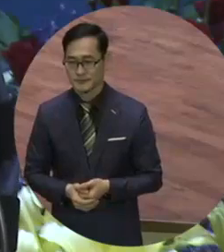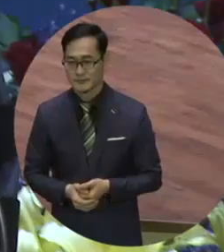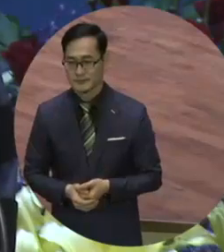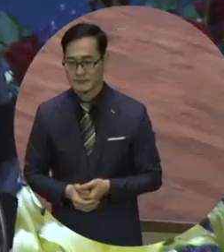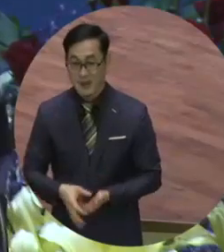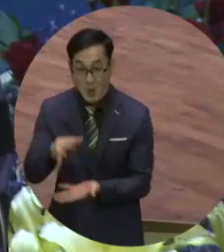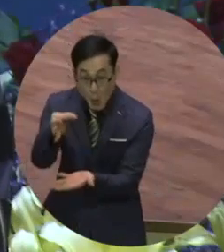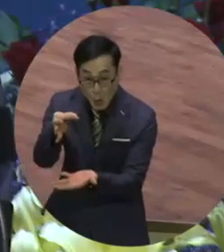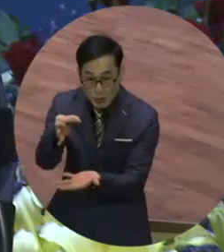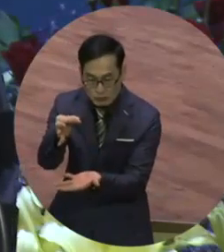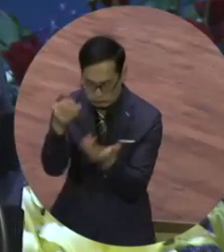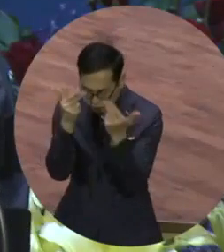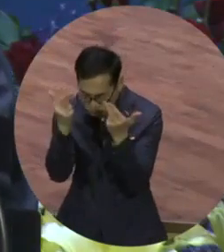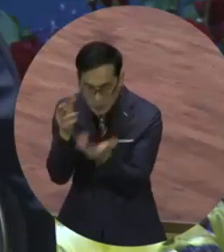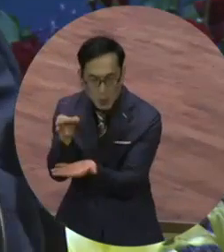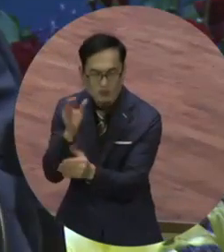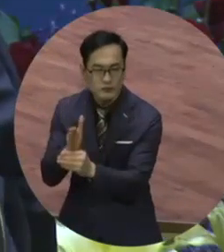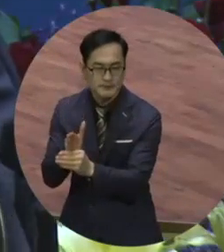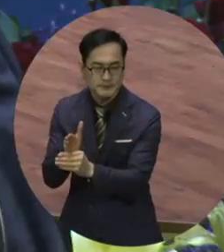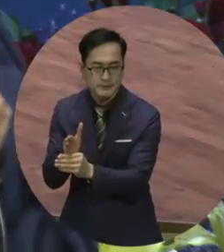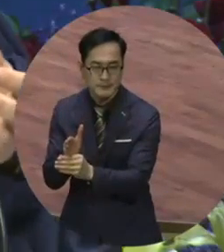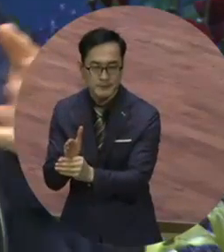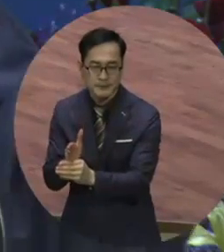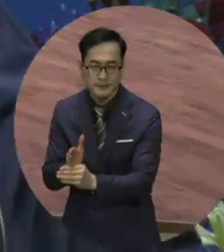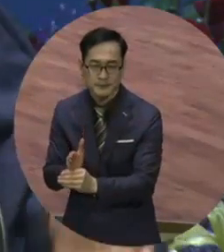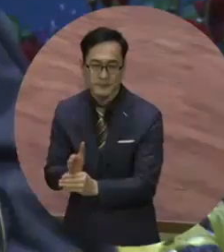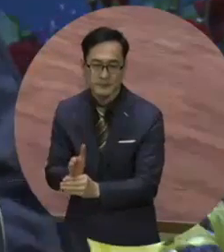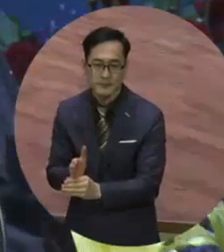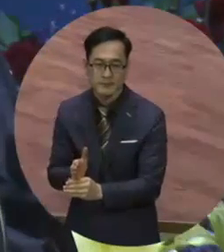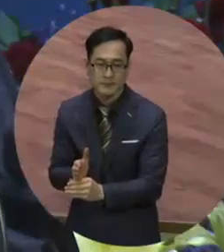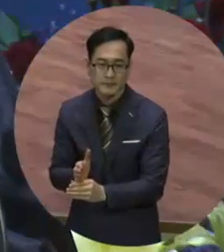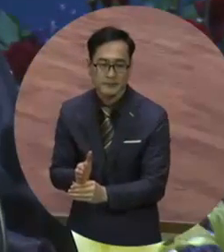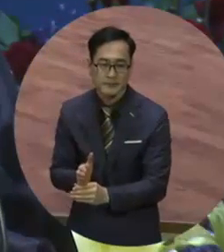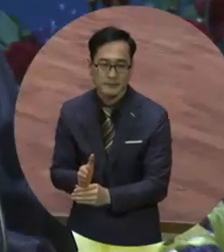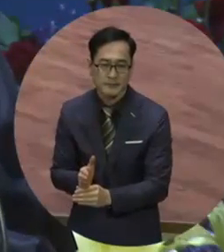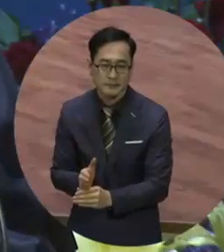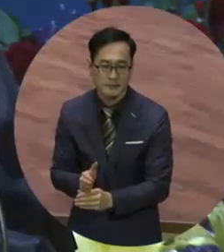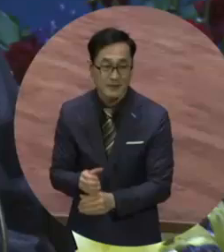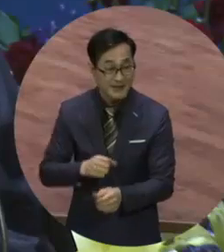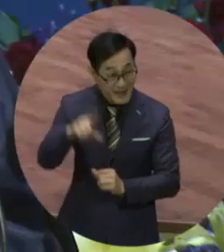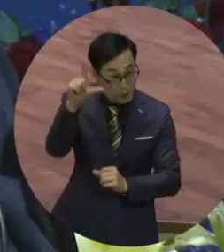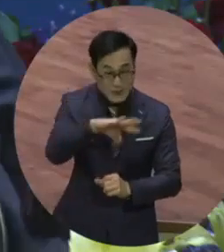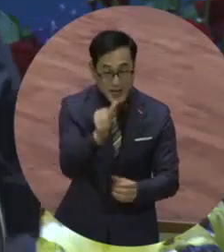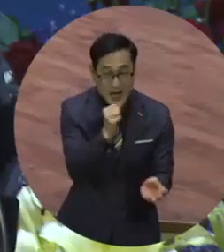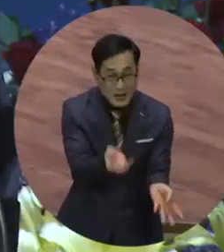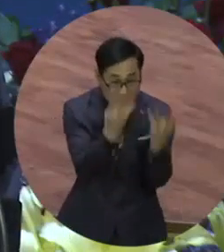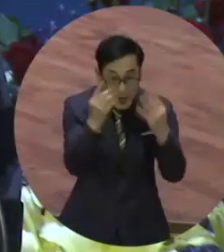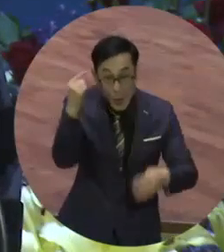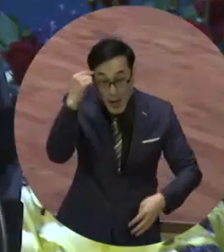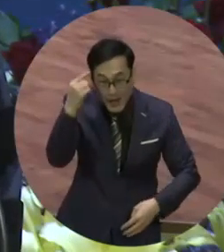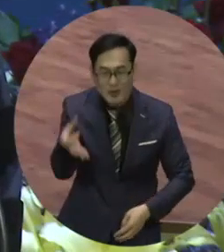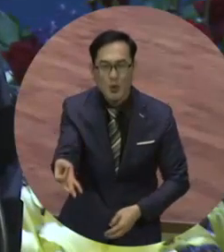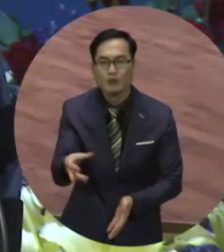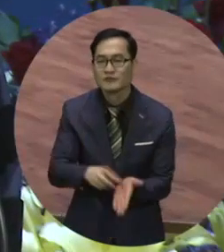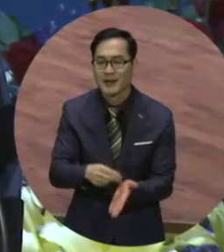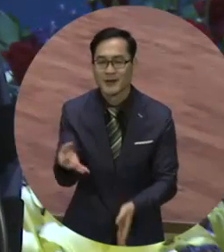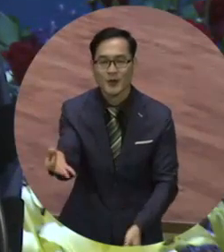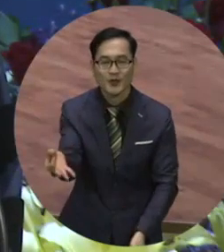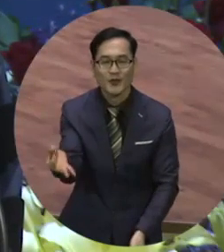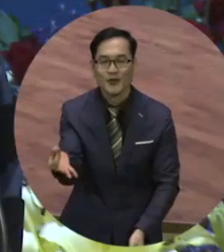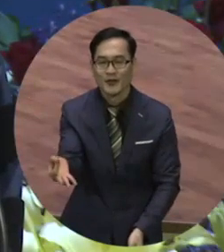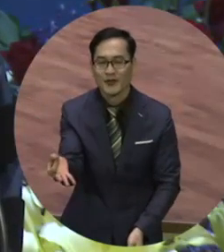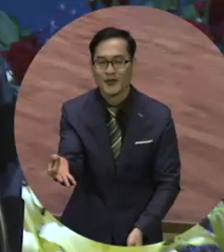물질 중심, 돈. 뭐 교도소 왜 갑니까? 돈 때문에 다 가잖아요. 돈.